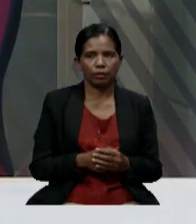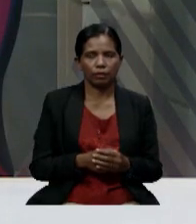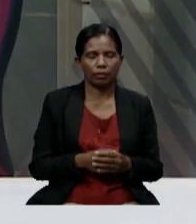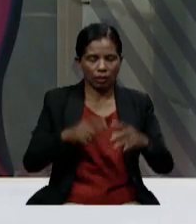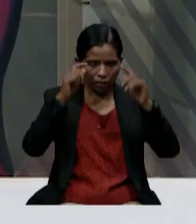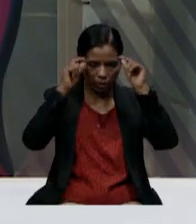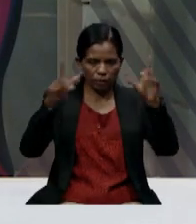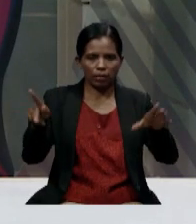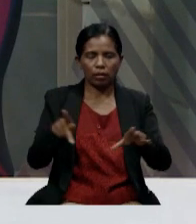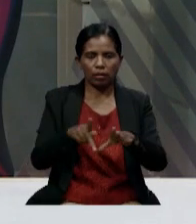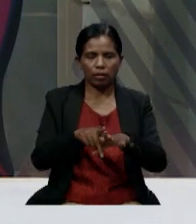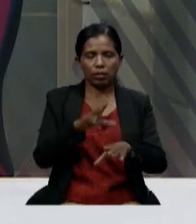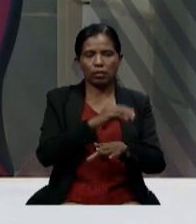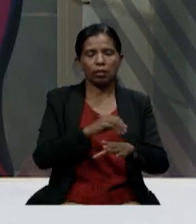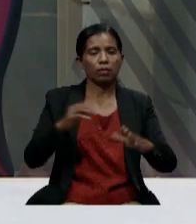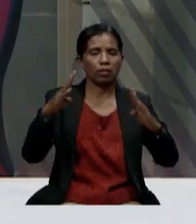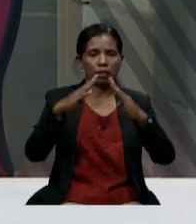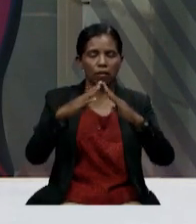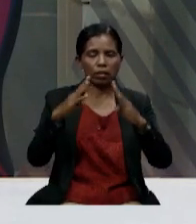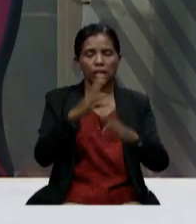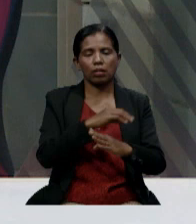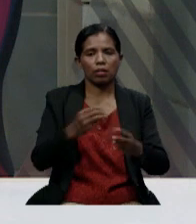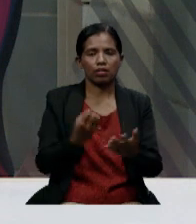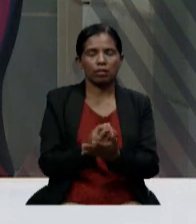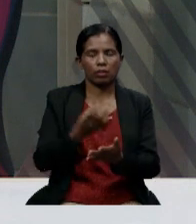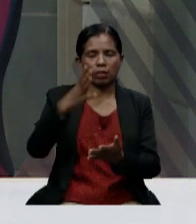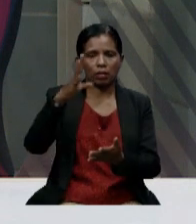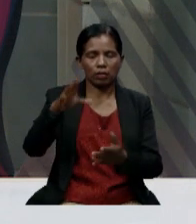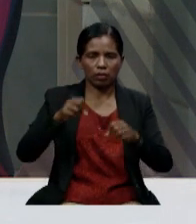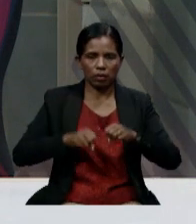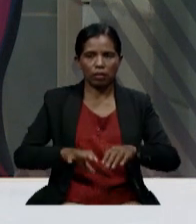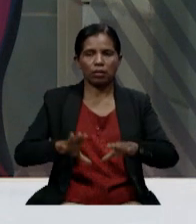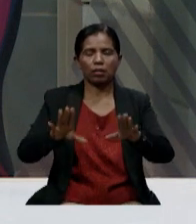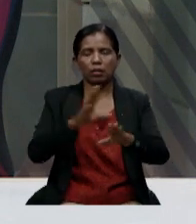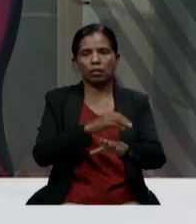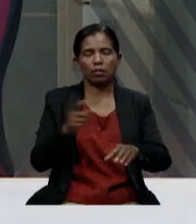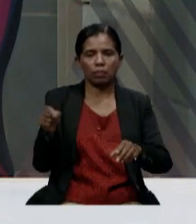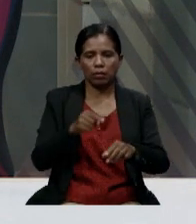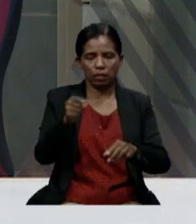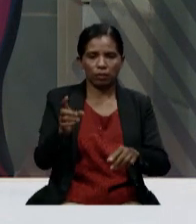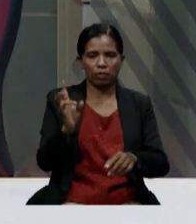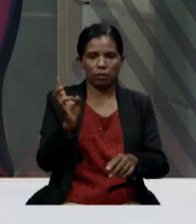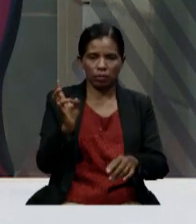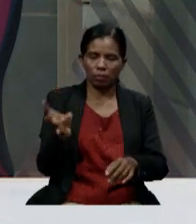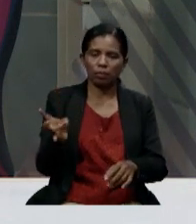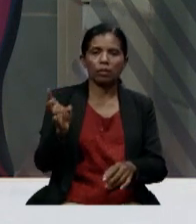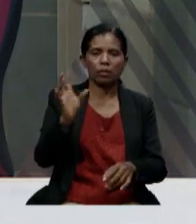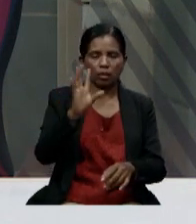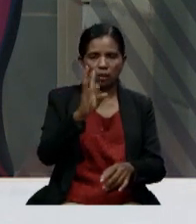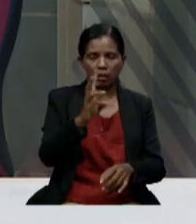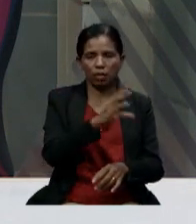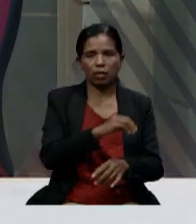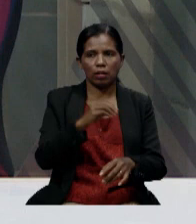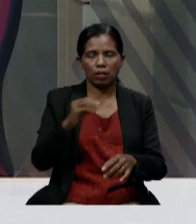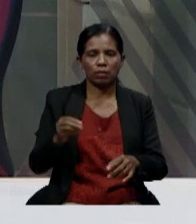Timor Leste ho la parte mos ia coral triangulo ne be ricu ho biodiversidaditas quasi per cento hito no recinen ho espesi coral